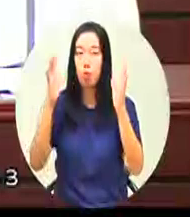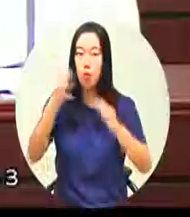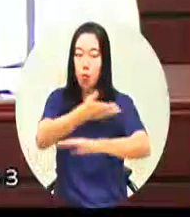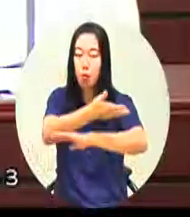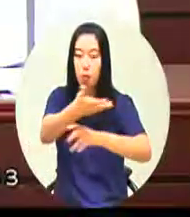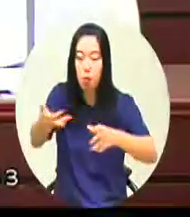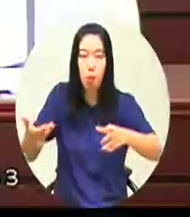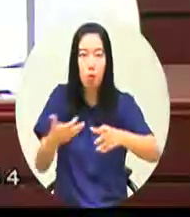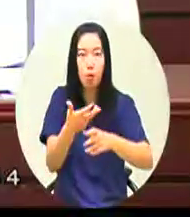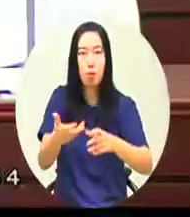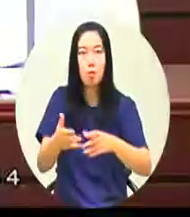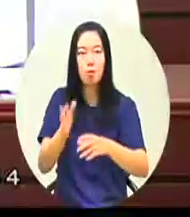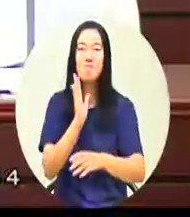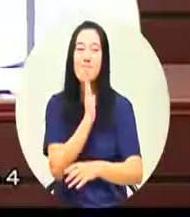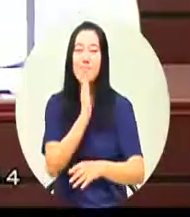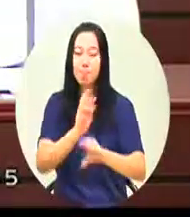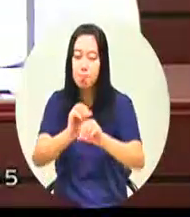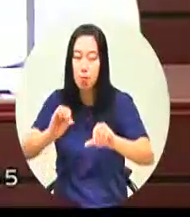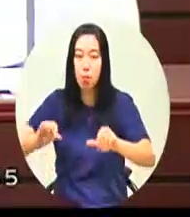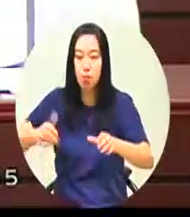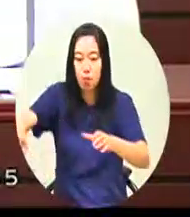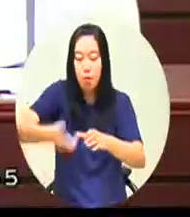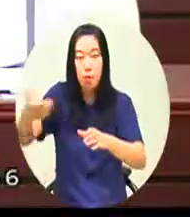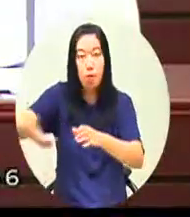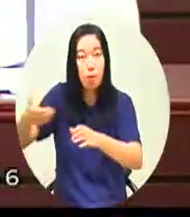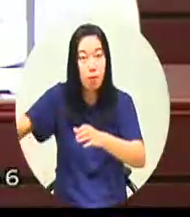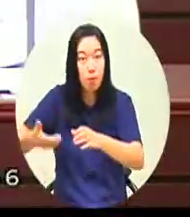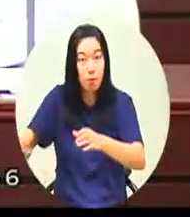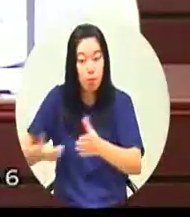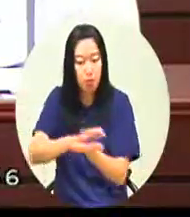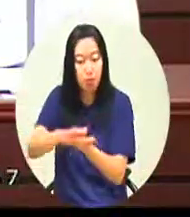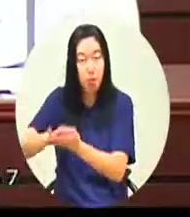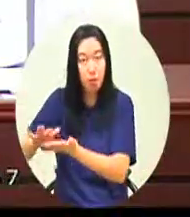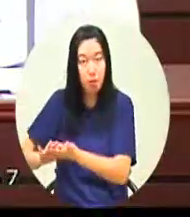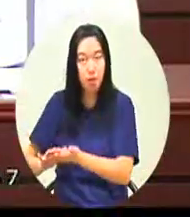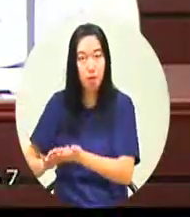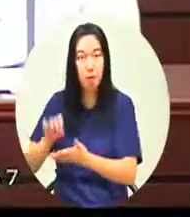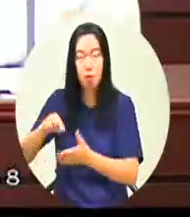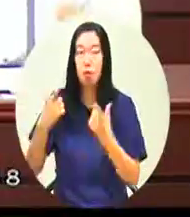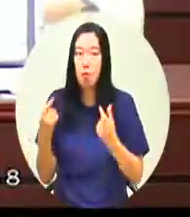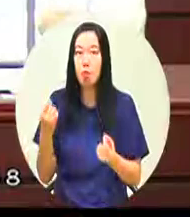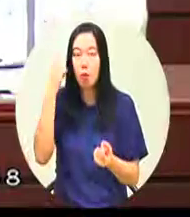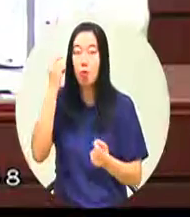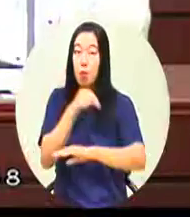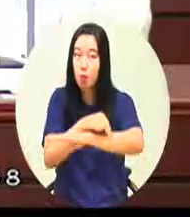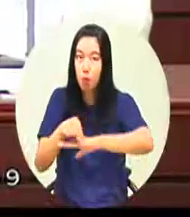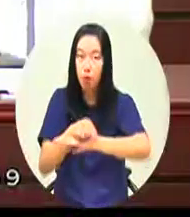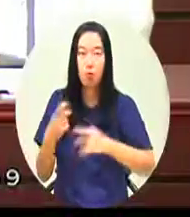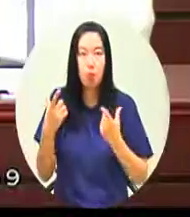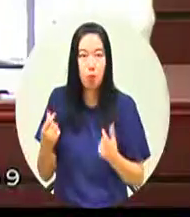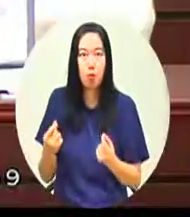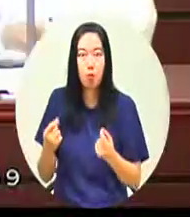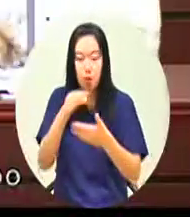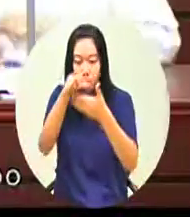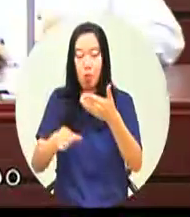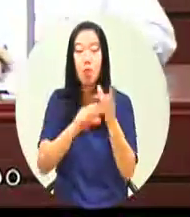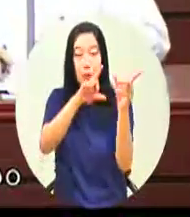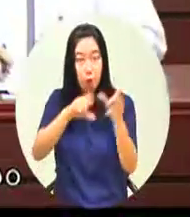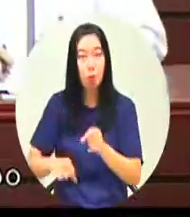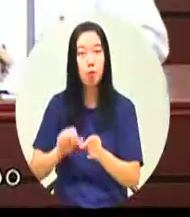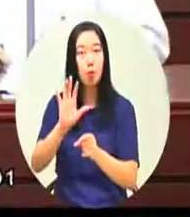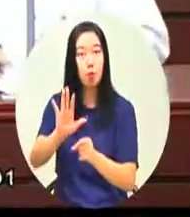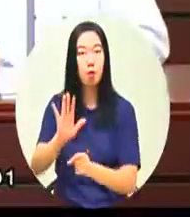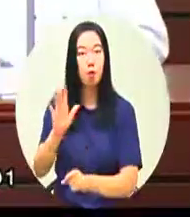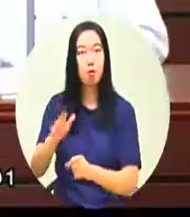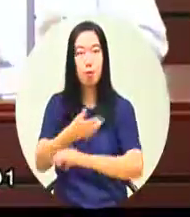淤哈。那西洲抽水站其实按照它原来的设计，有它的一个设计标准。 那我想在西